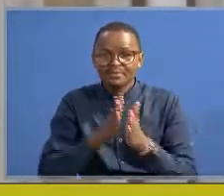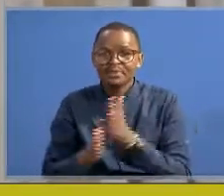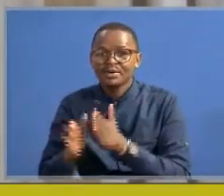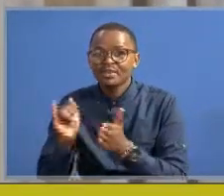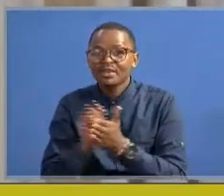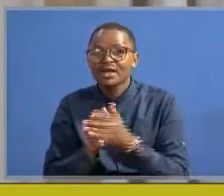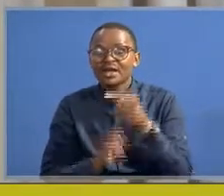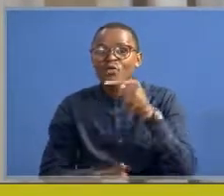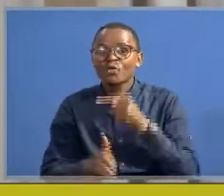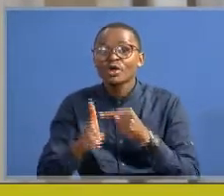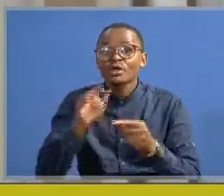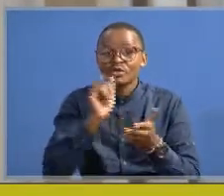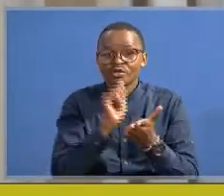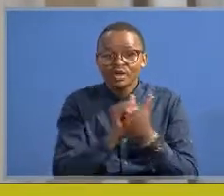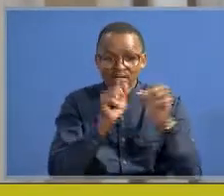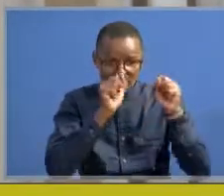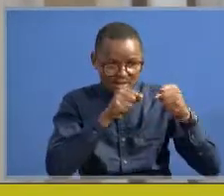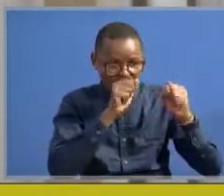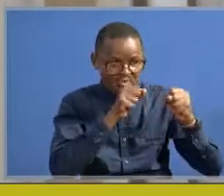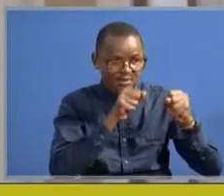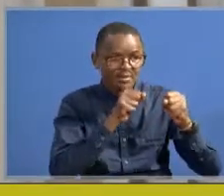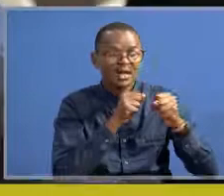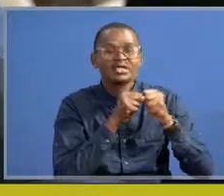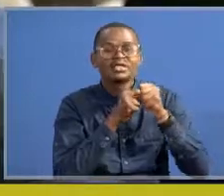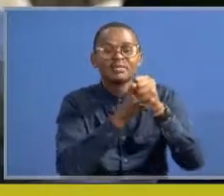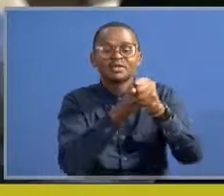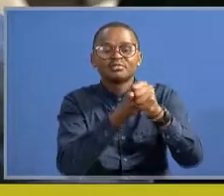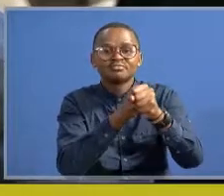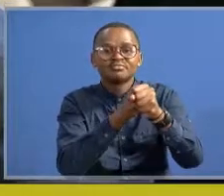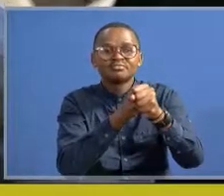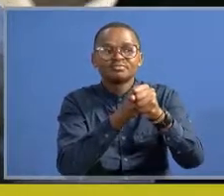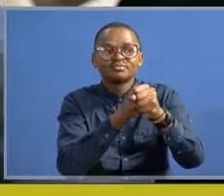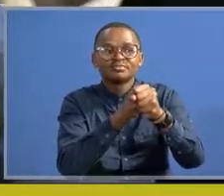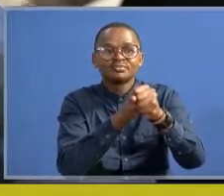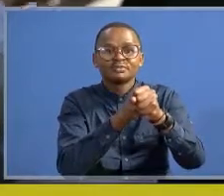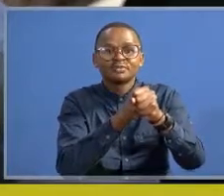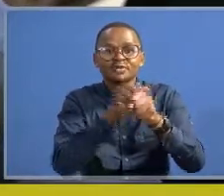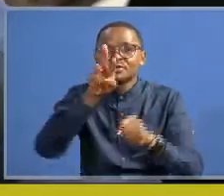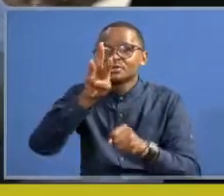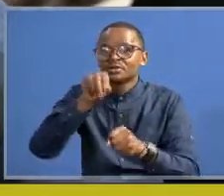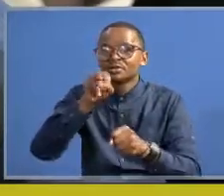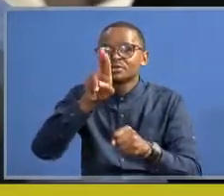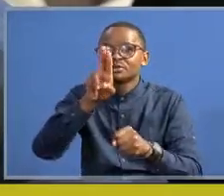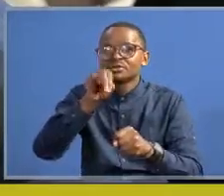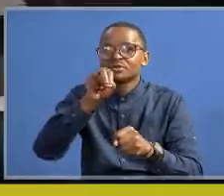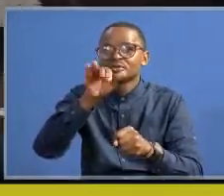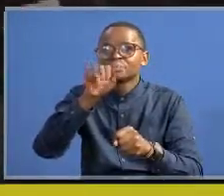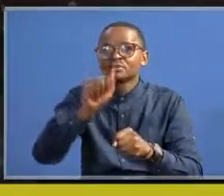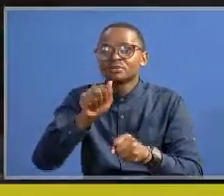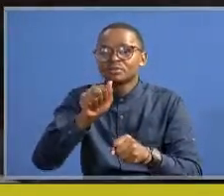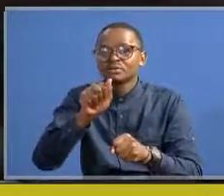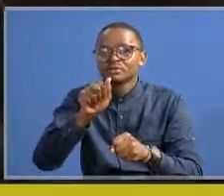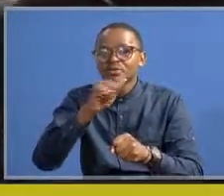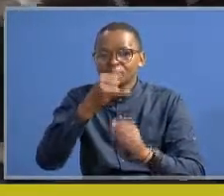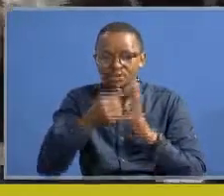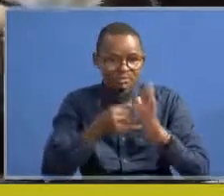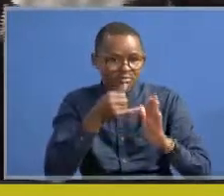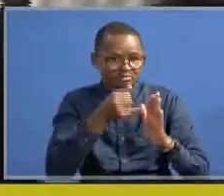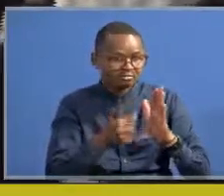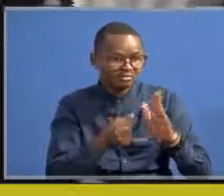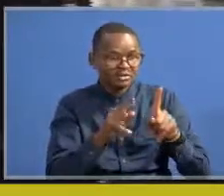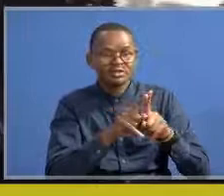is winning so that you can be able to be funded. Kenya. Peter Munya, katibu katika Wizara ya Viwanda na